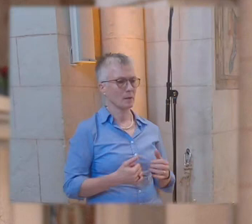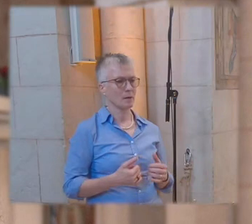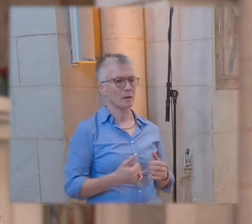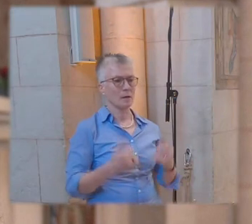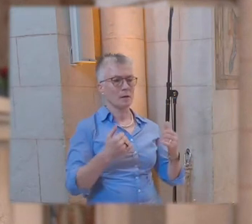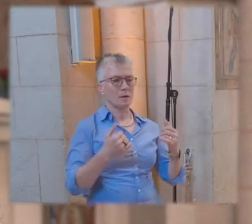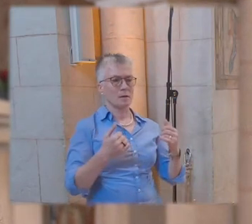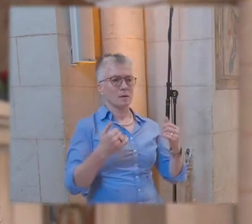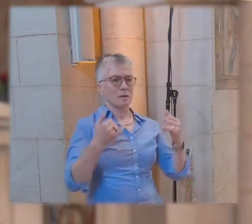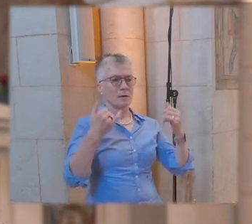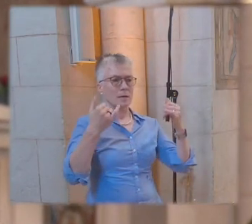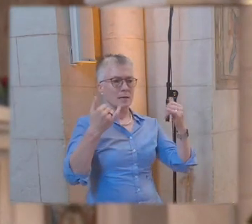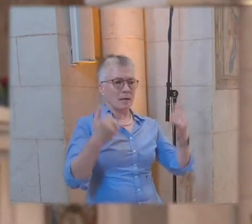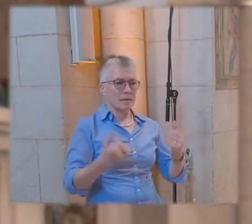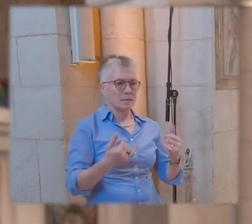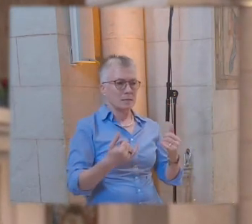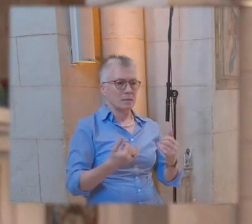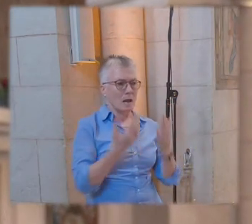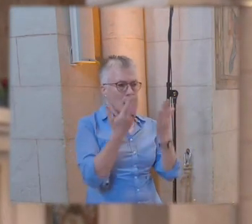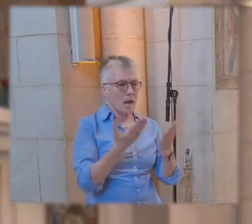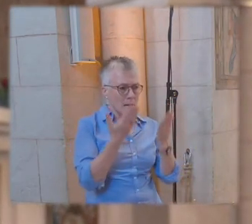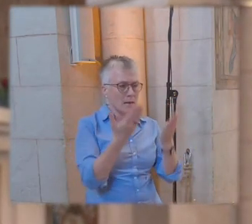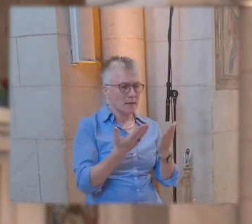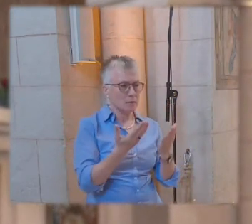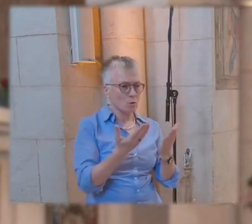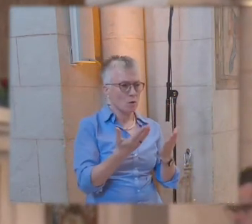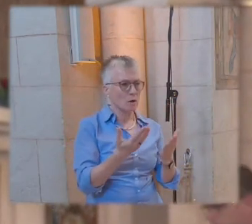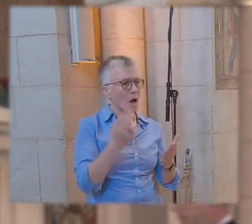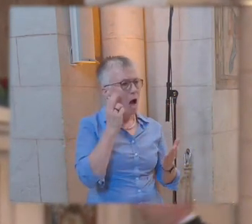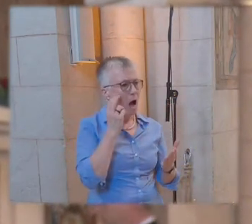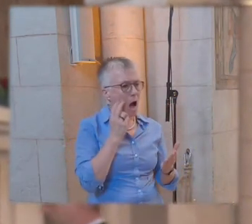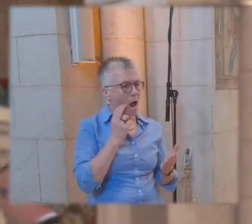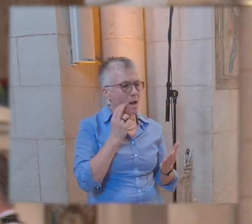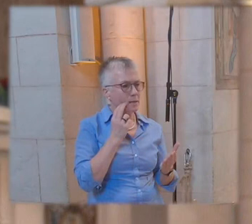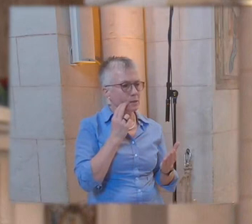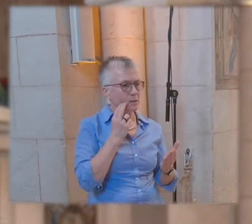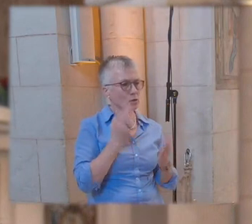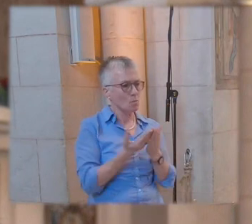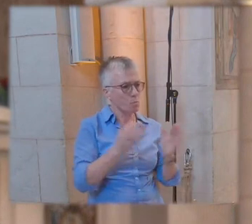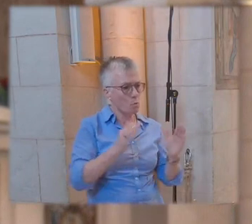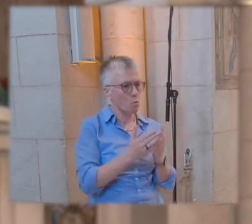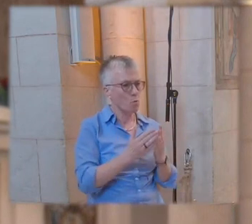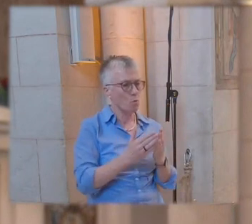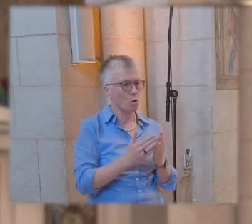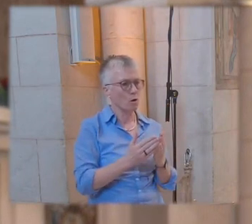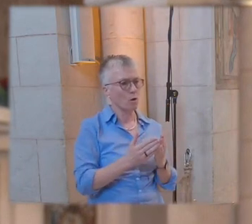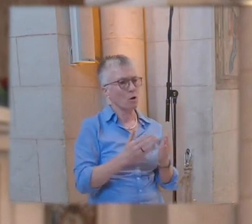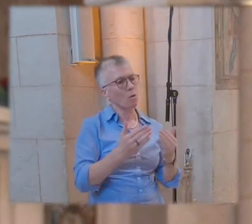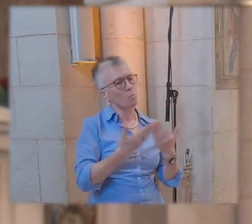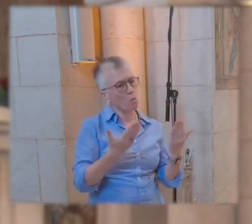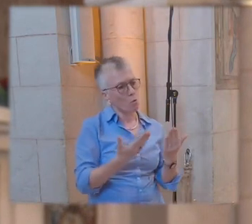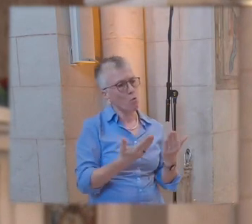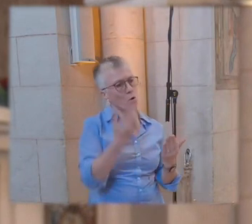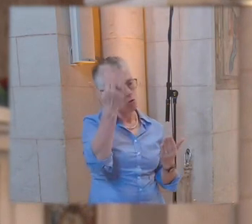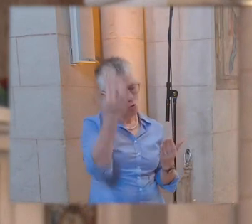Lesung aus dem Buch Numeri. In jenen Tagen brachen die Israeliten vom Berg Hor